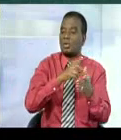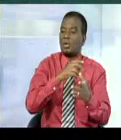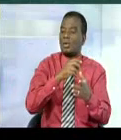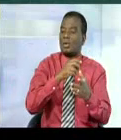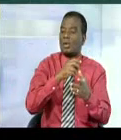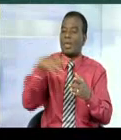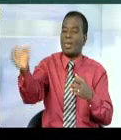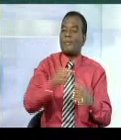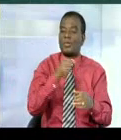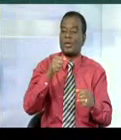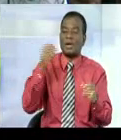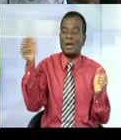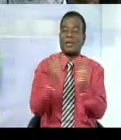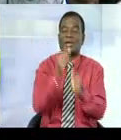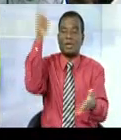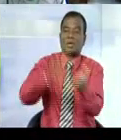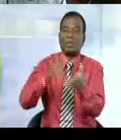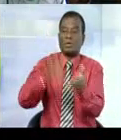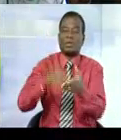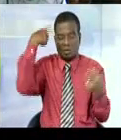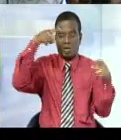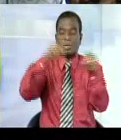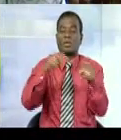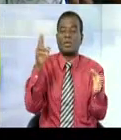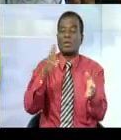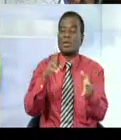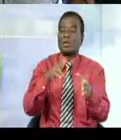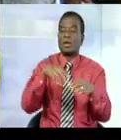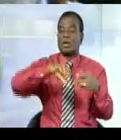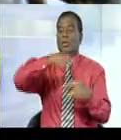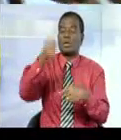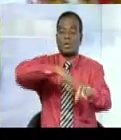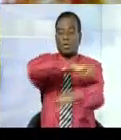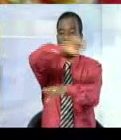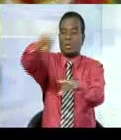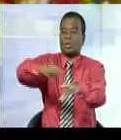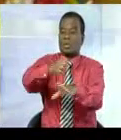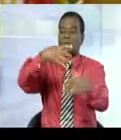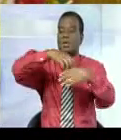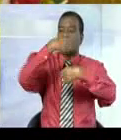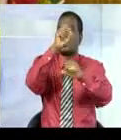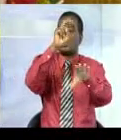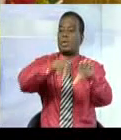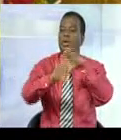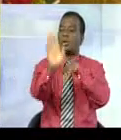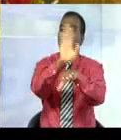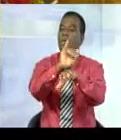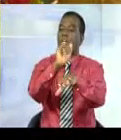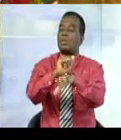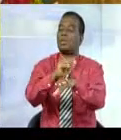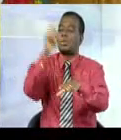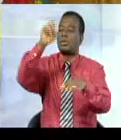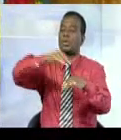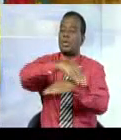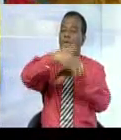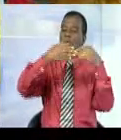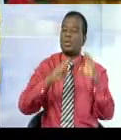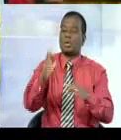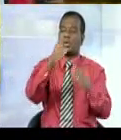Othman prend à travers la signature de ce protocole d'accord un autre engagement, la création en Côte d'Ivoire d'un